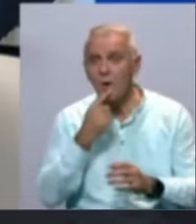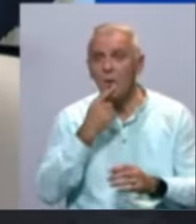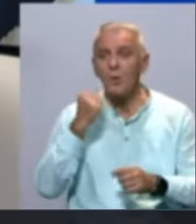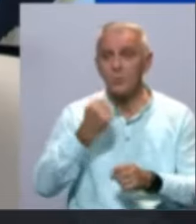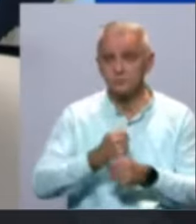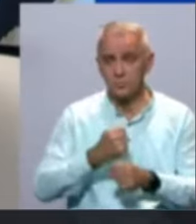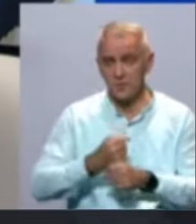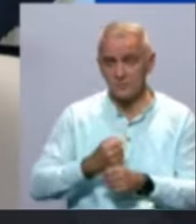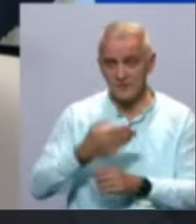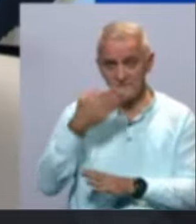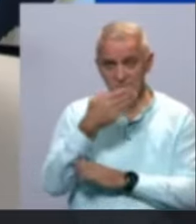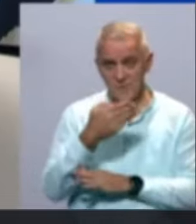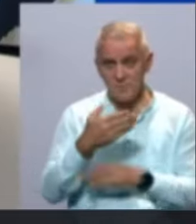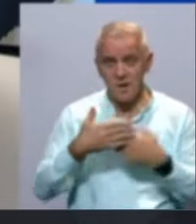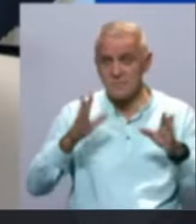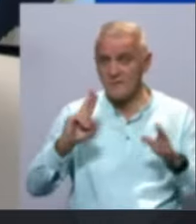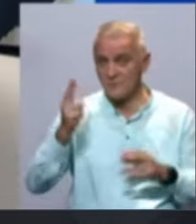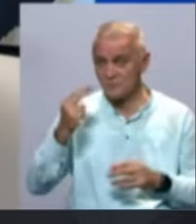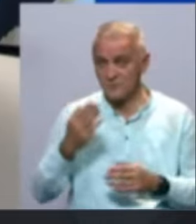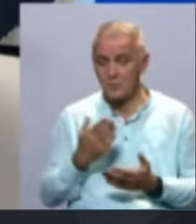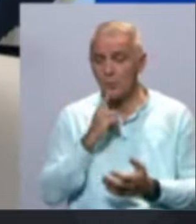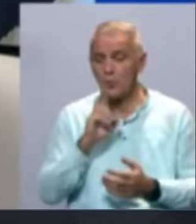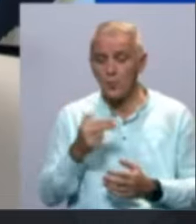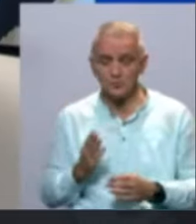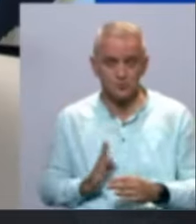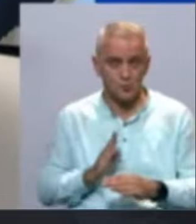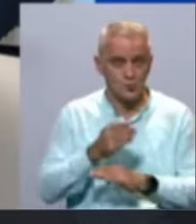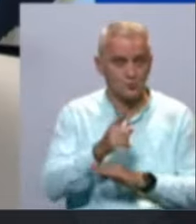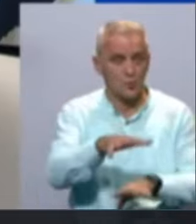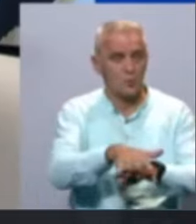koji bude odabran po javnom pozivu mogao ući i započeti radove.